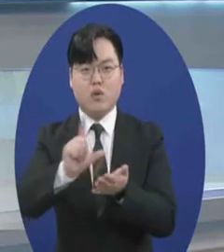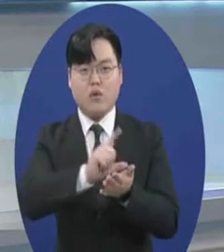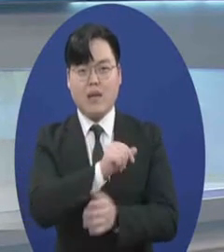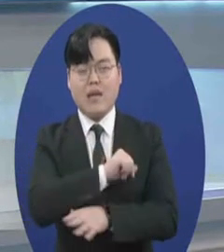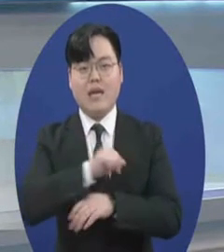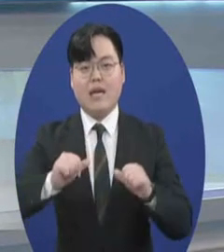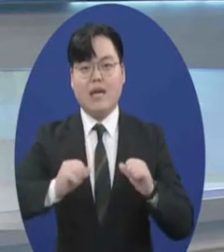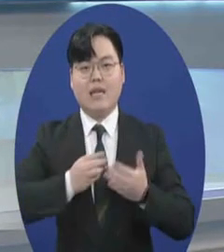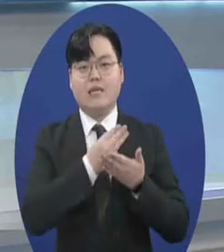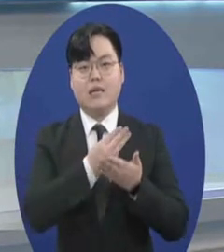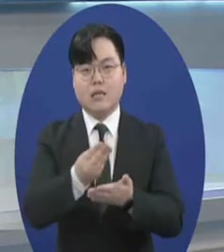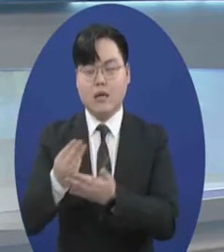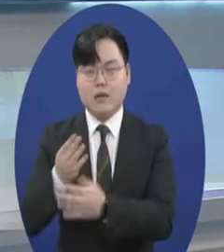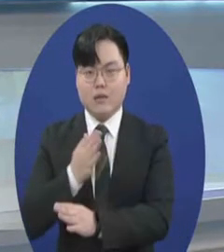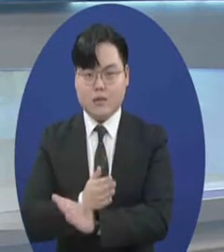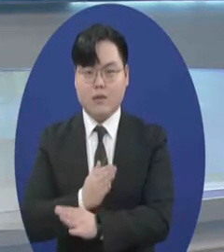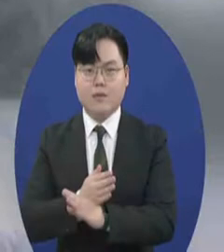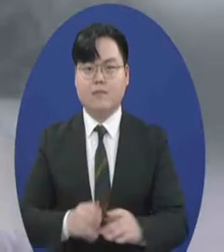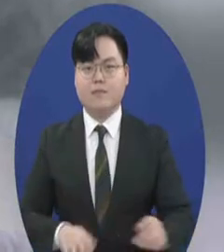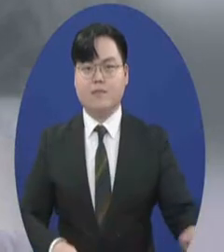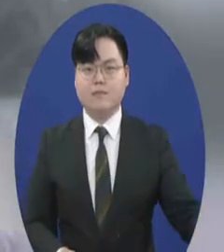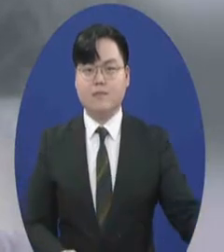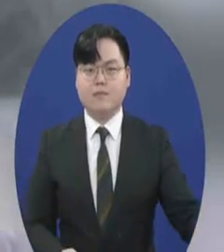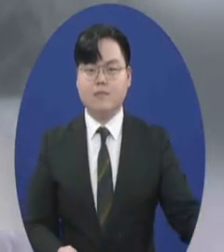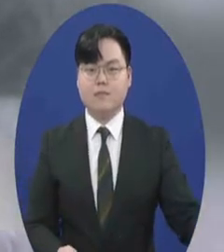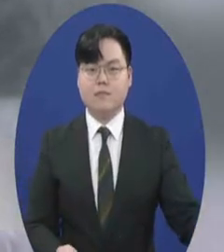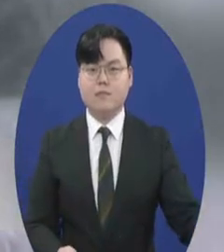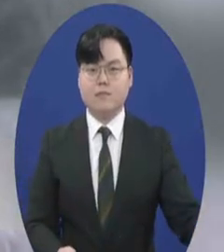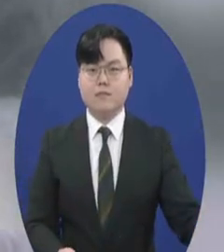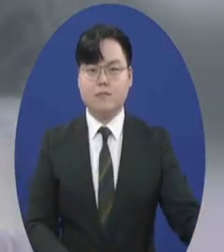оруулсан иргэдээ шагнаж урамшууллаа.